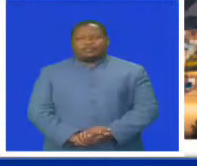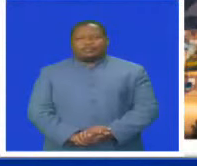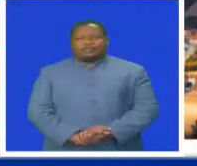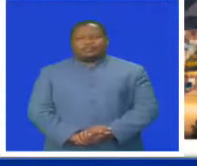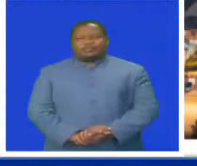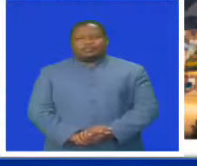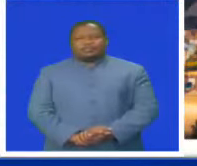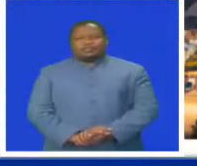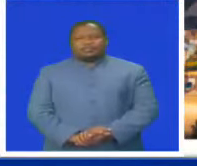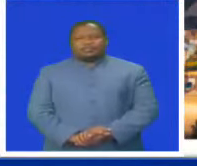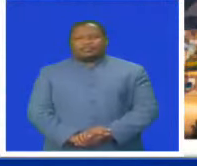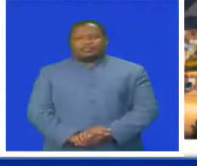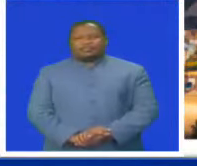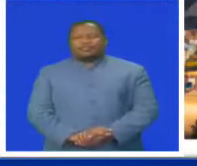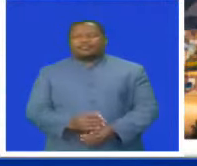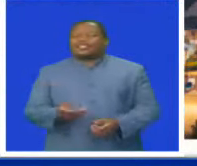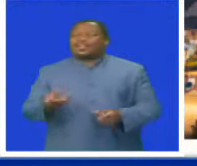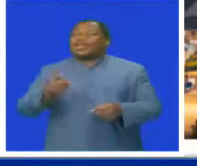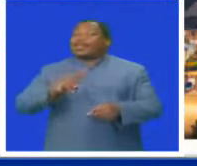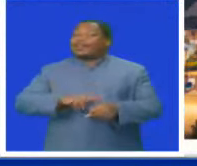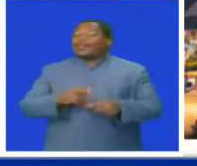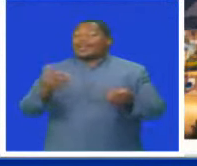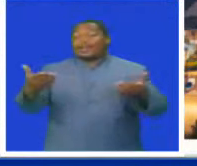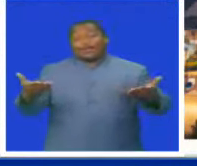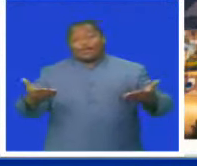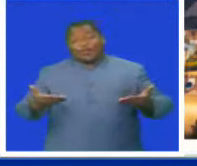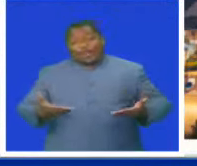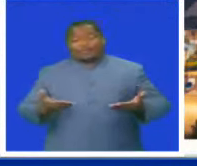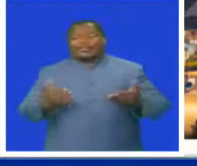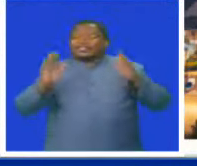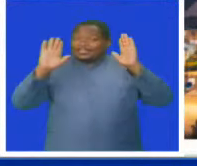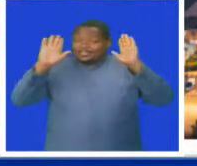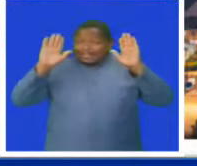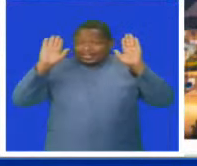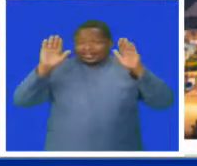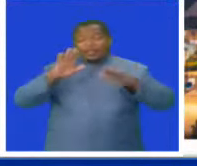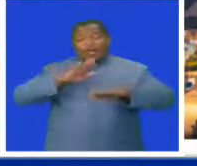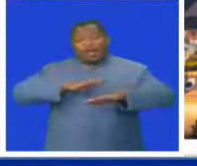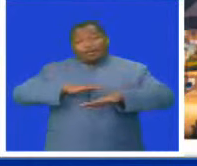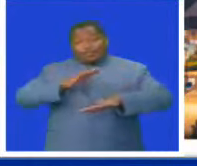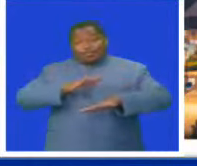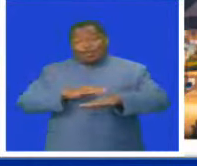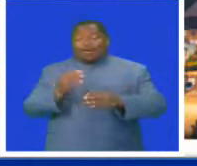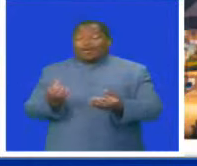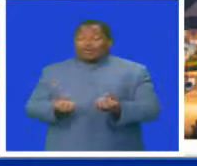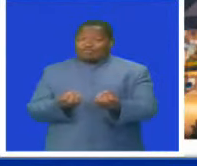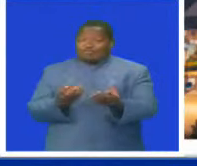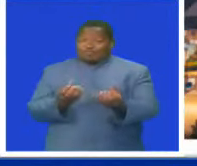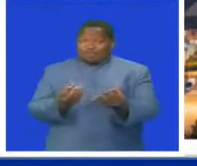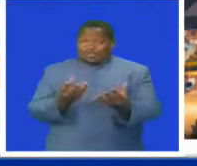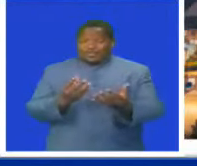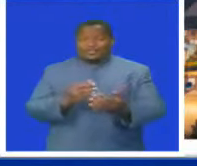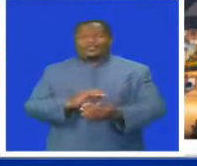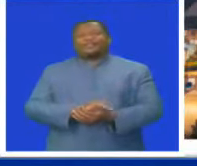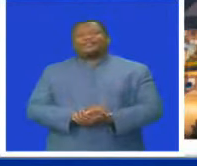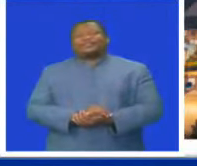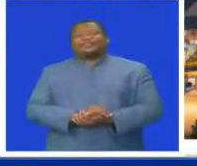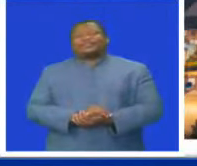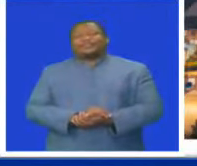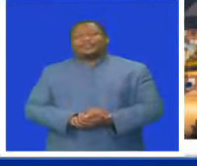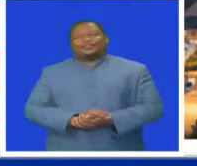Usa avulele umsakato wakho wetithombe iEswatini TV kanzikeleti Tindzaba tensimbi yesikhombisa nasanza